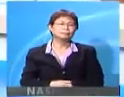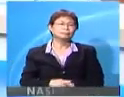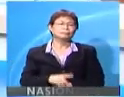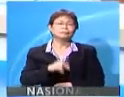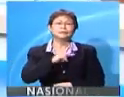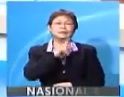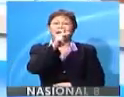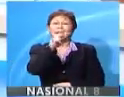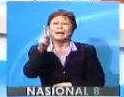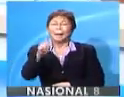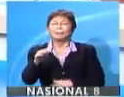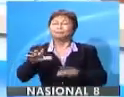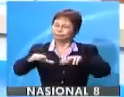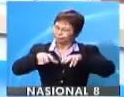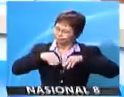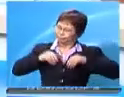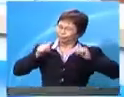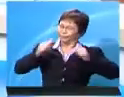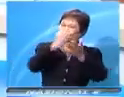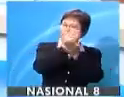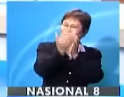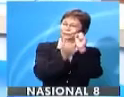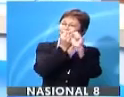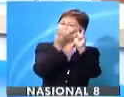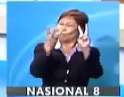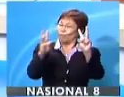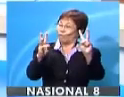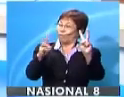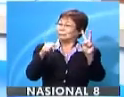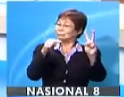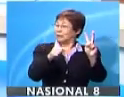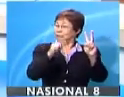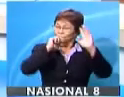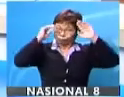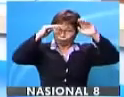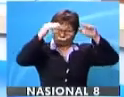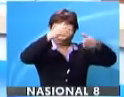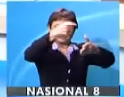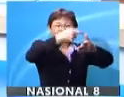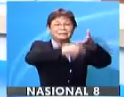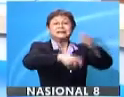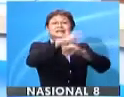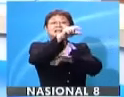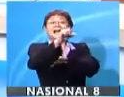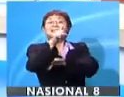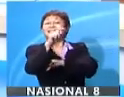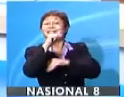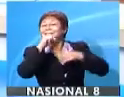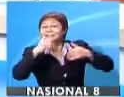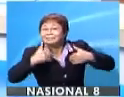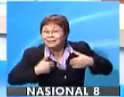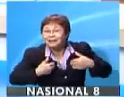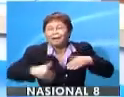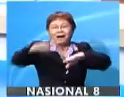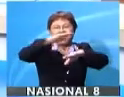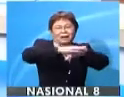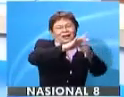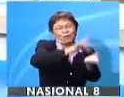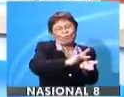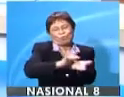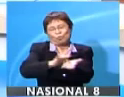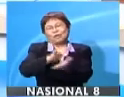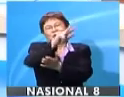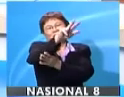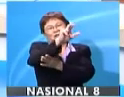Kementerian Kesihatan menyambut baik langkah bajet 2016 yang tidak mengenakan cukai barangan dan perkhidmatan GST ke atas ubat